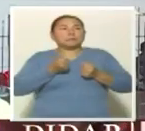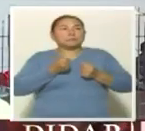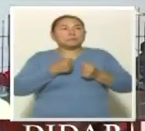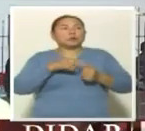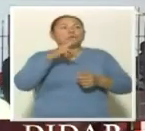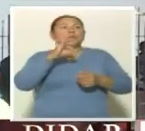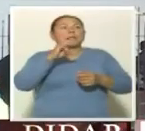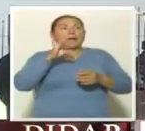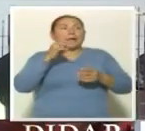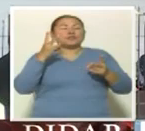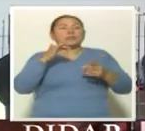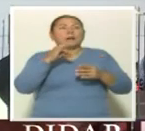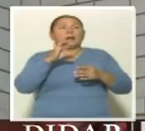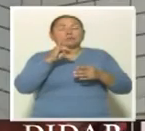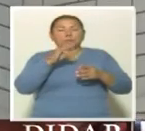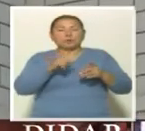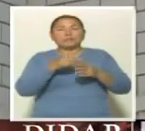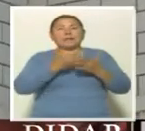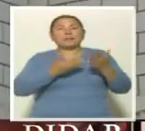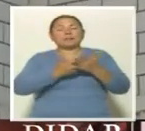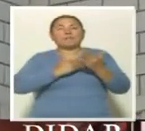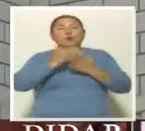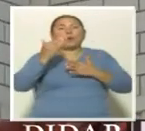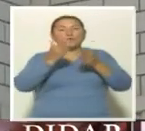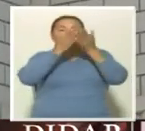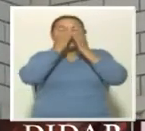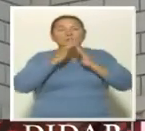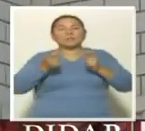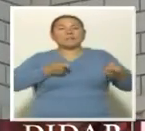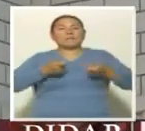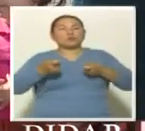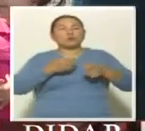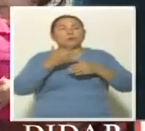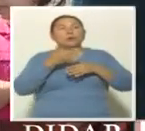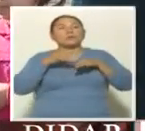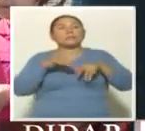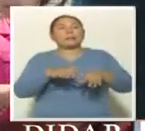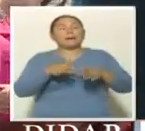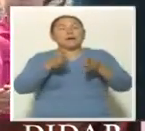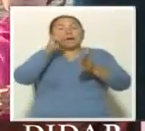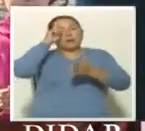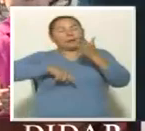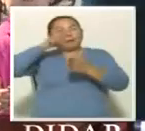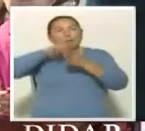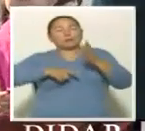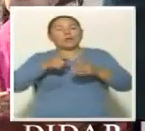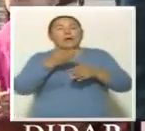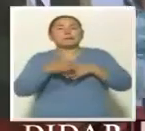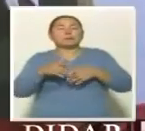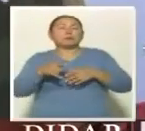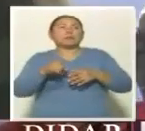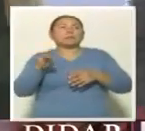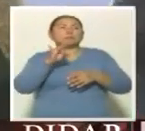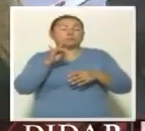Дусенбай Кинжитай Кажи Байкем Улы, советник Верховного муфтия, заведующий отделом по делам религии и анализа духовного управления мусульман